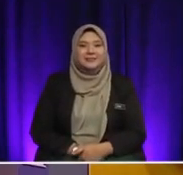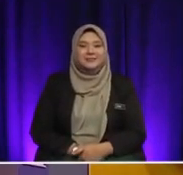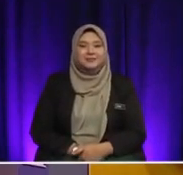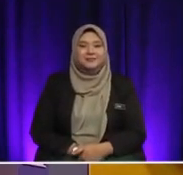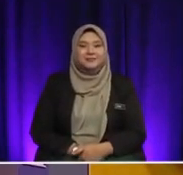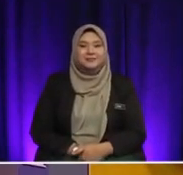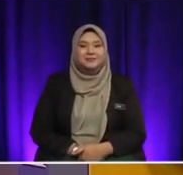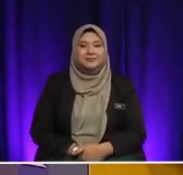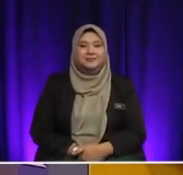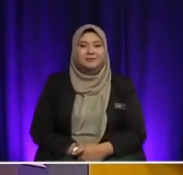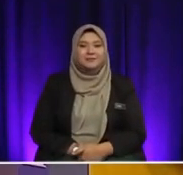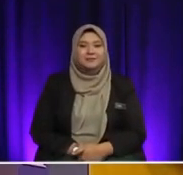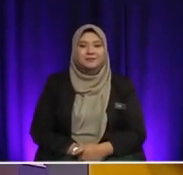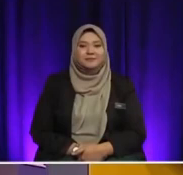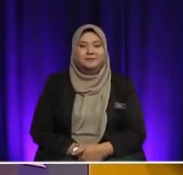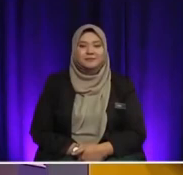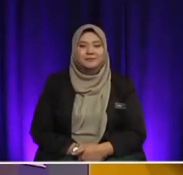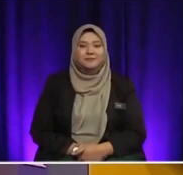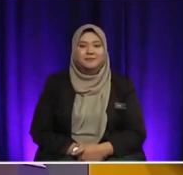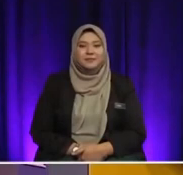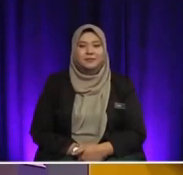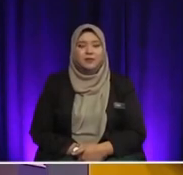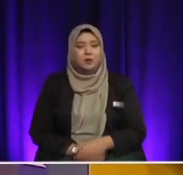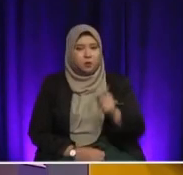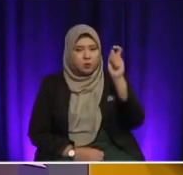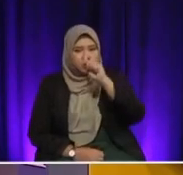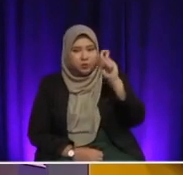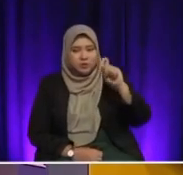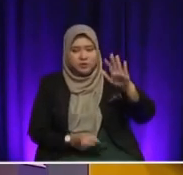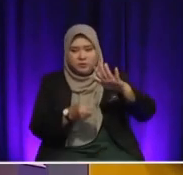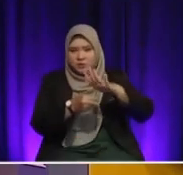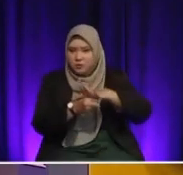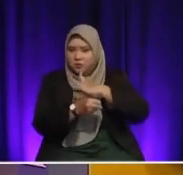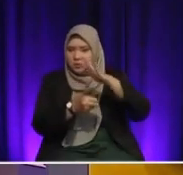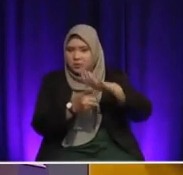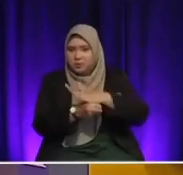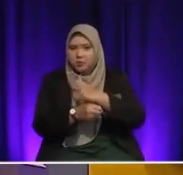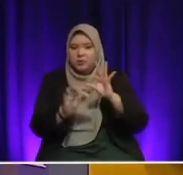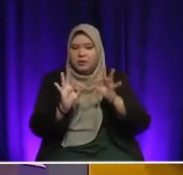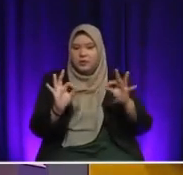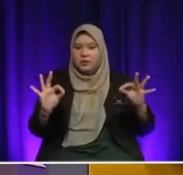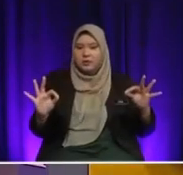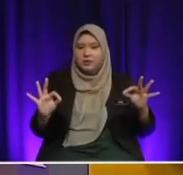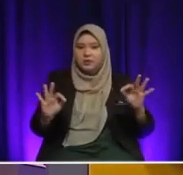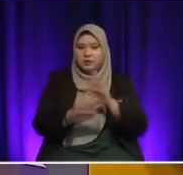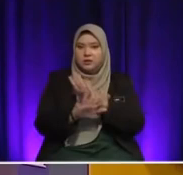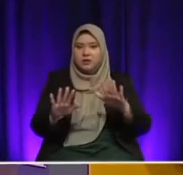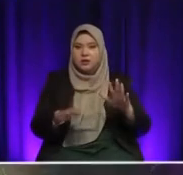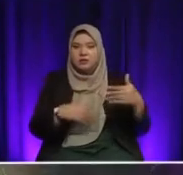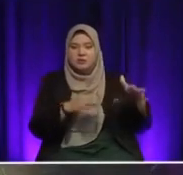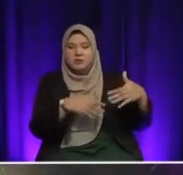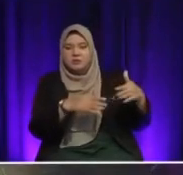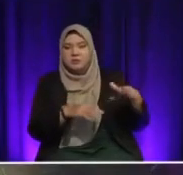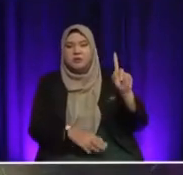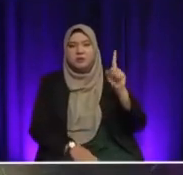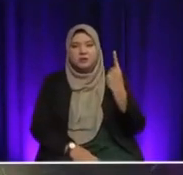langkah, tapi sampai mereka hafal. Kalau dah hafal, tak nak tulis lagi tak apa dah. Baik. Okey. Okay. Cikgu, sebenarnya kita telah pun